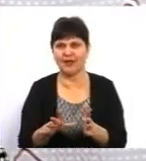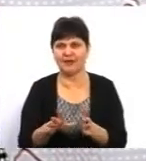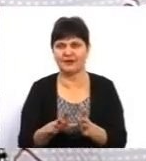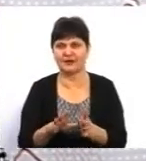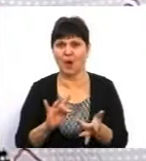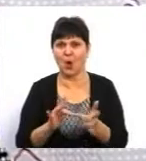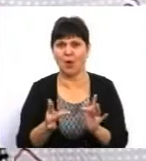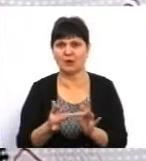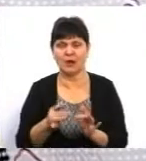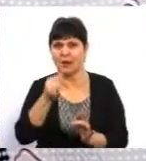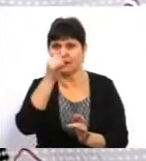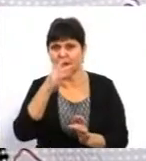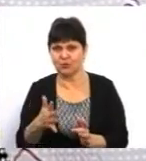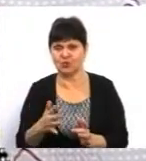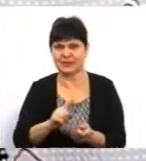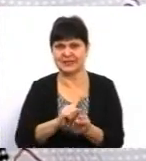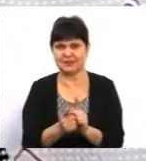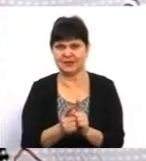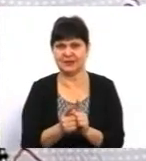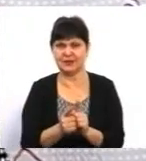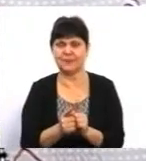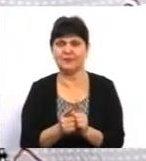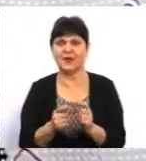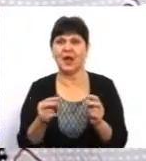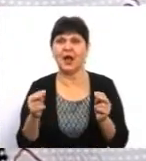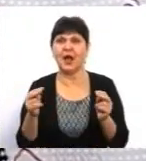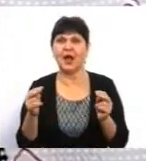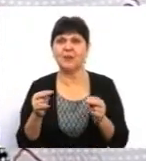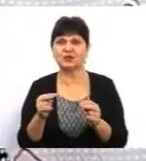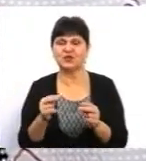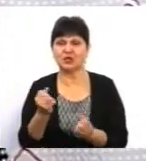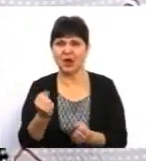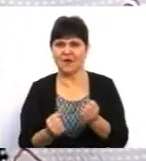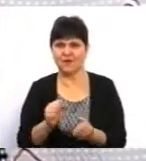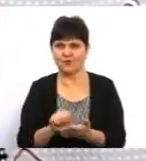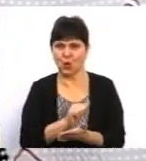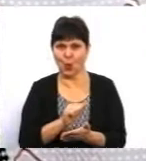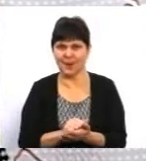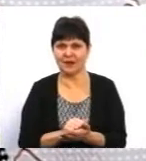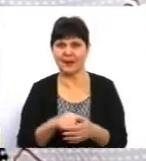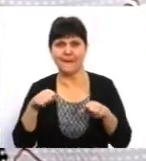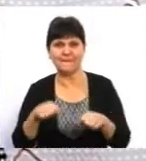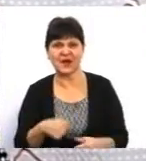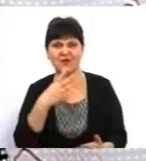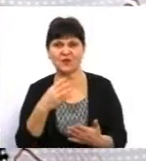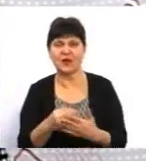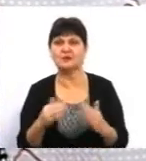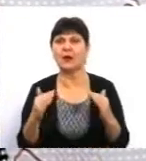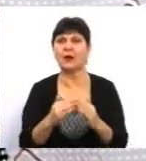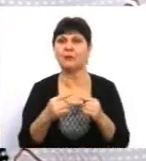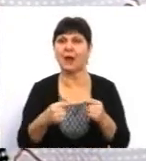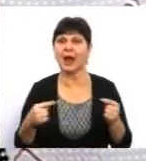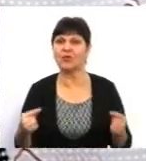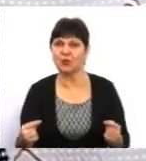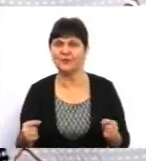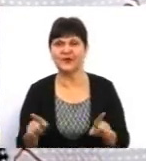режимі вона не може змінити посвідчення водія або документи на право власності на нерухоме майно. Тобто таких